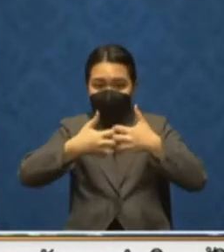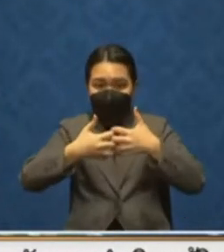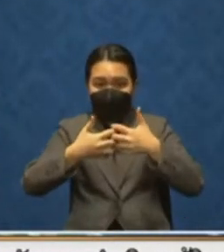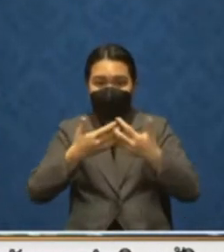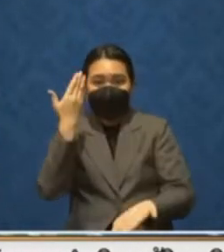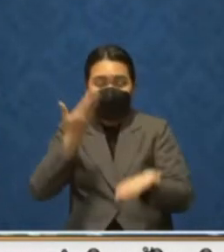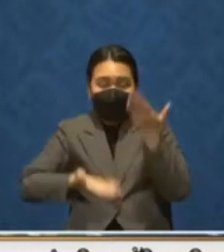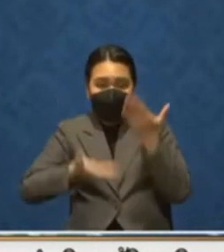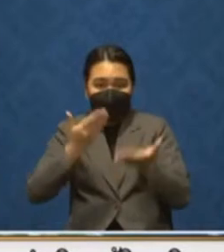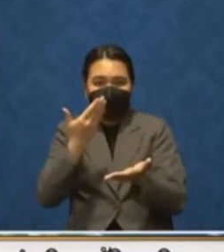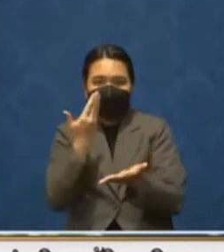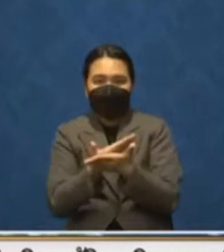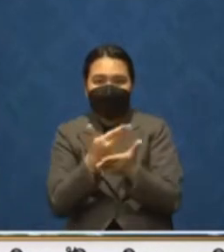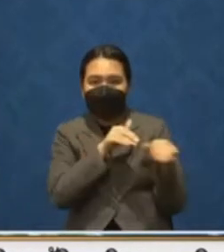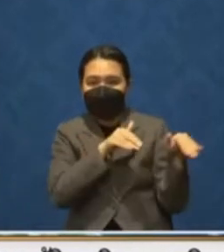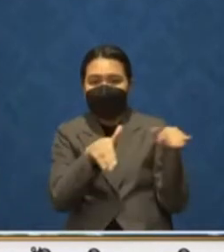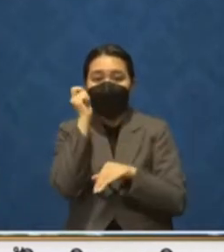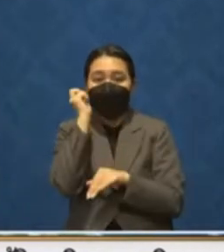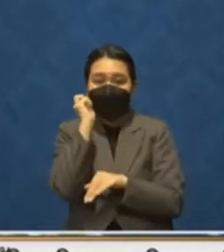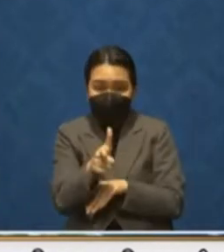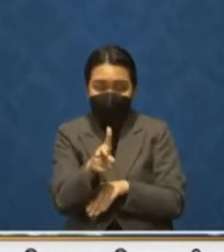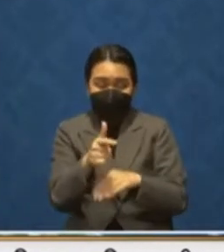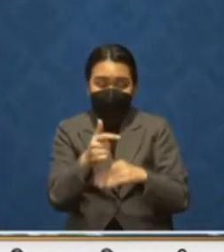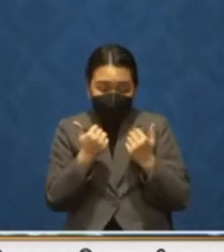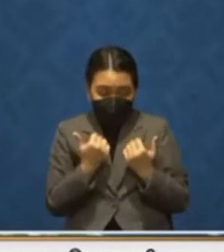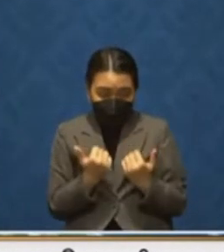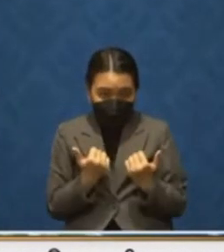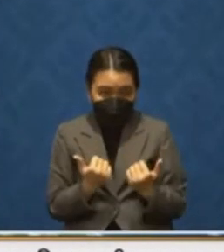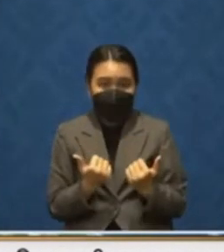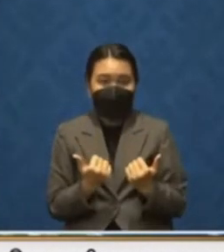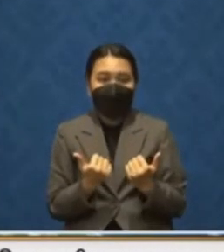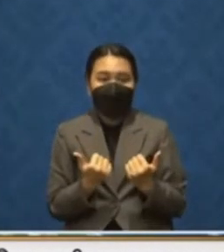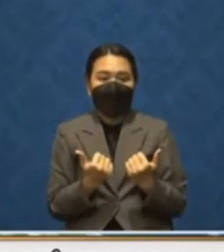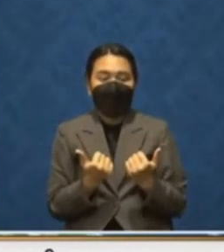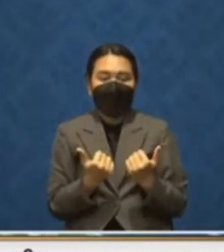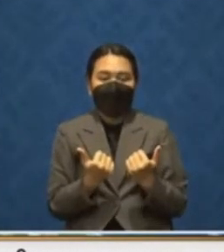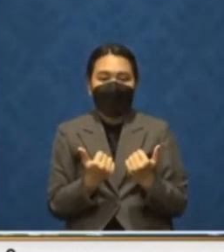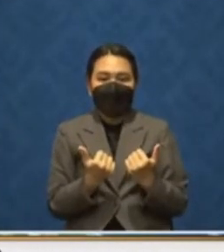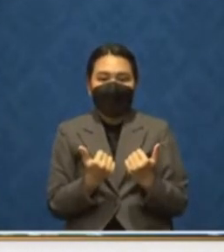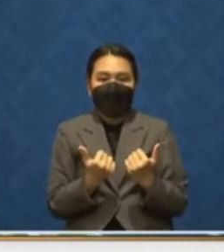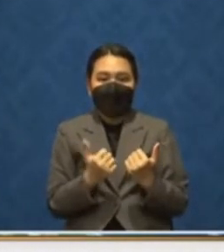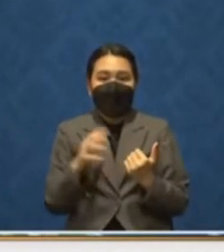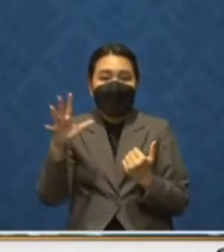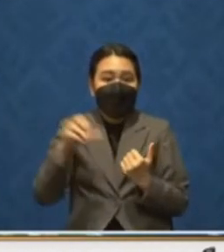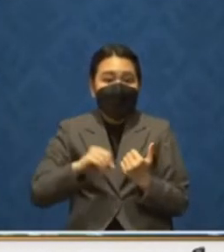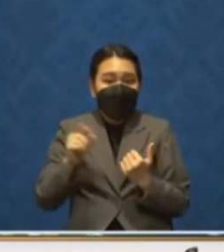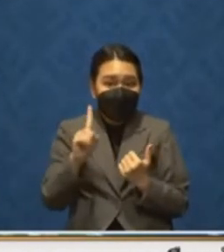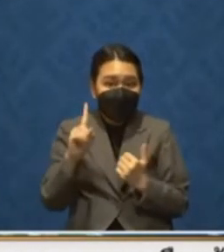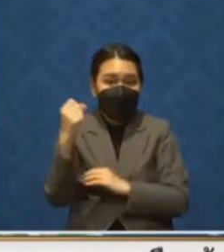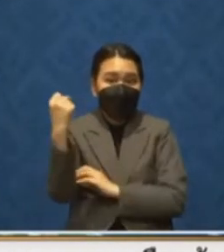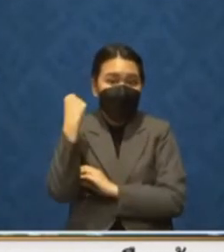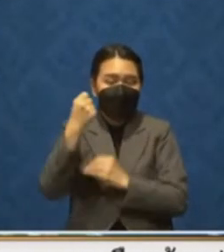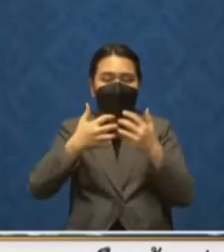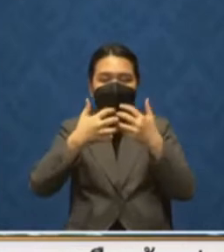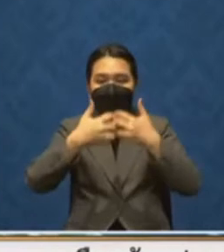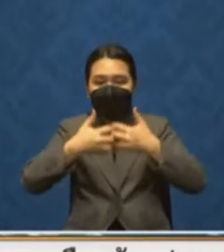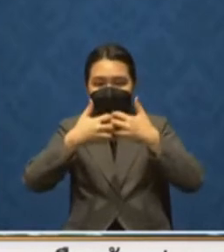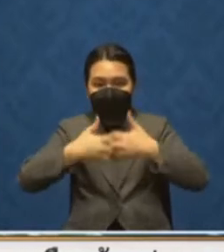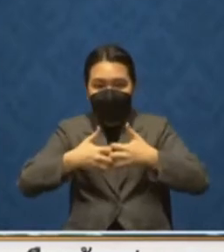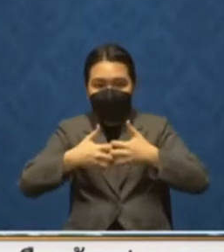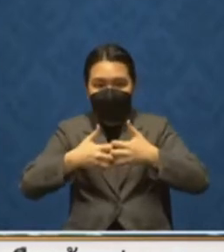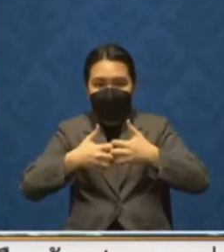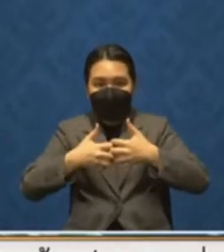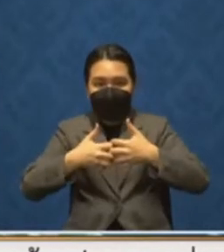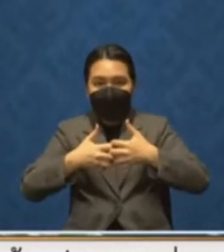พร้อมจ่ายที่เกิดขึ้นขณะนี้มันเกิดจากกำลังการผลิตที่มีอยู่